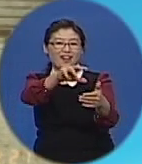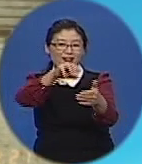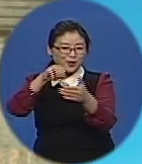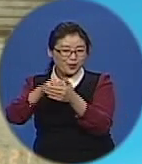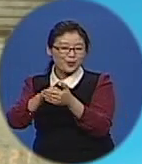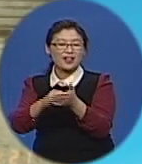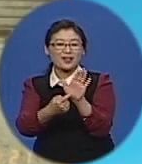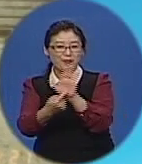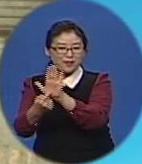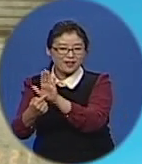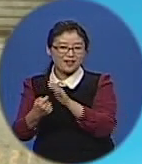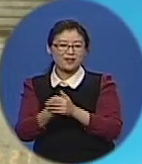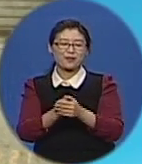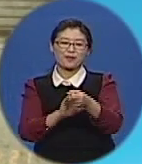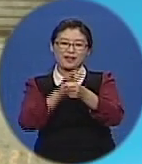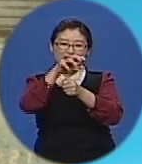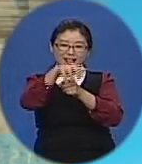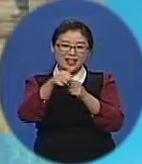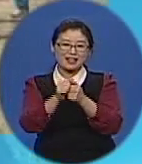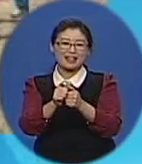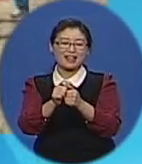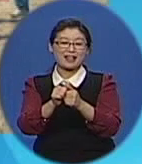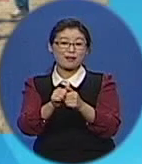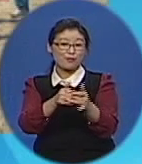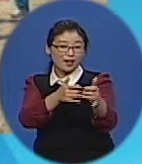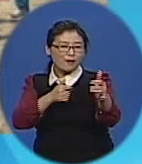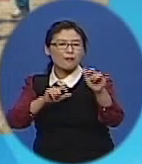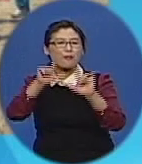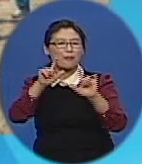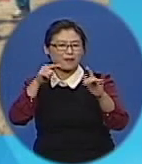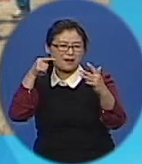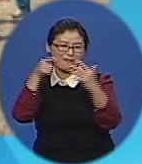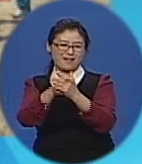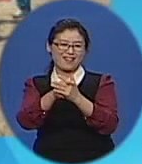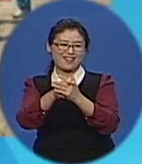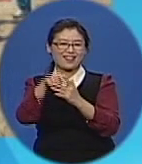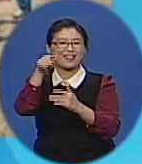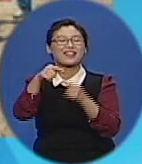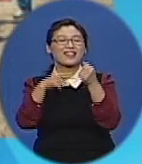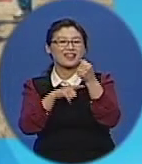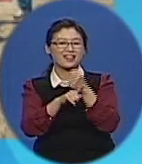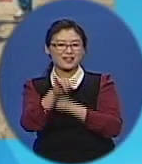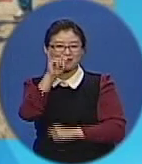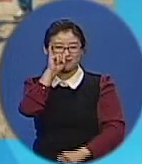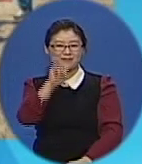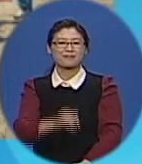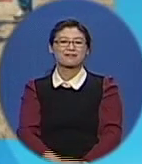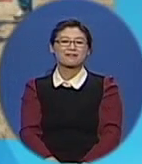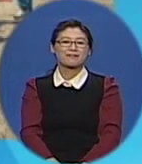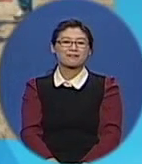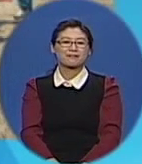양궁의 흐름을 실질적으로 처음 파악하게 됐다는 점에서 그 의의가 매우 크다고 합니다.